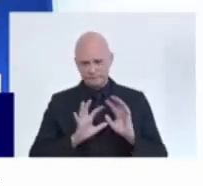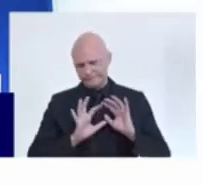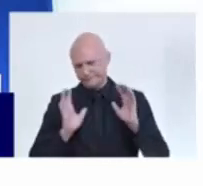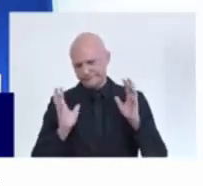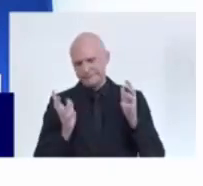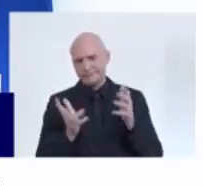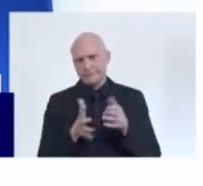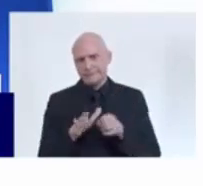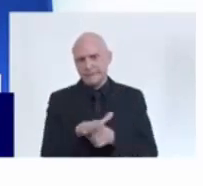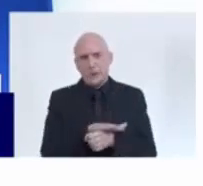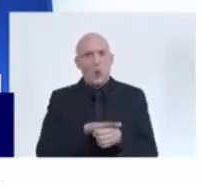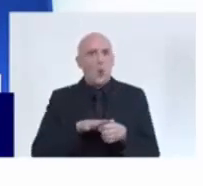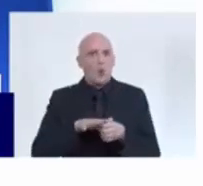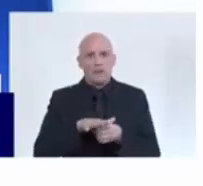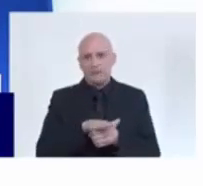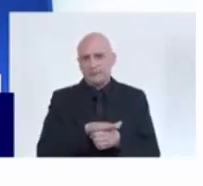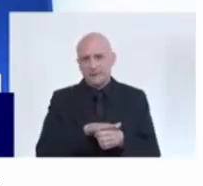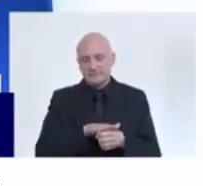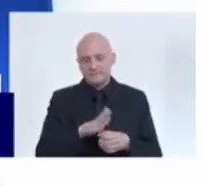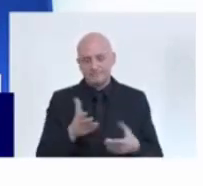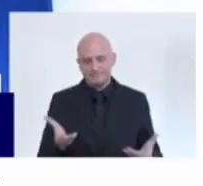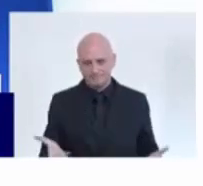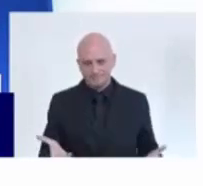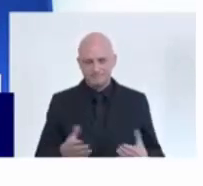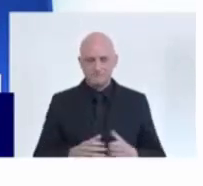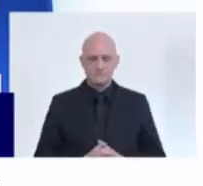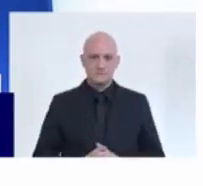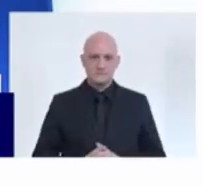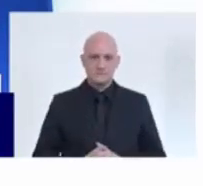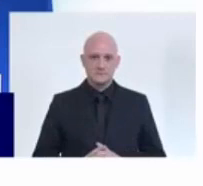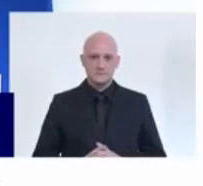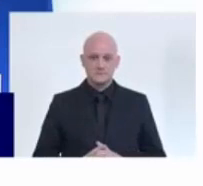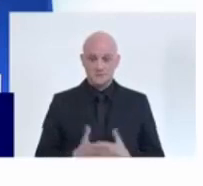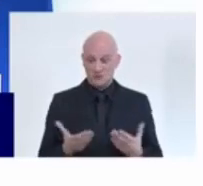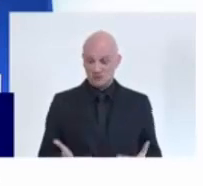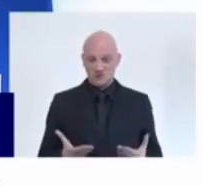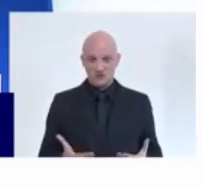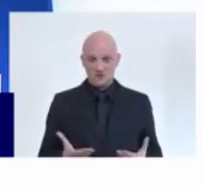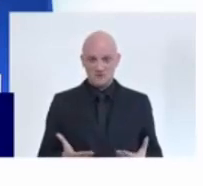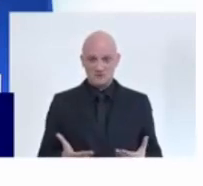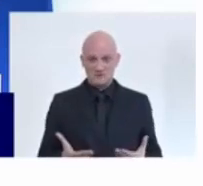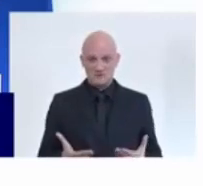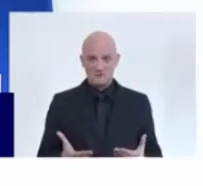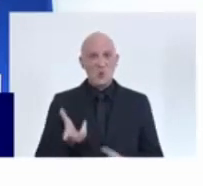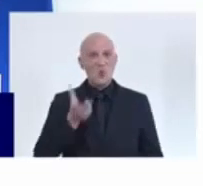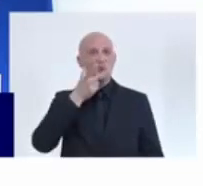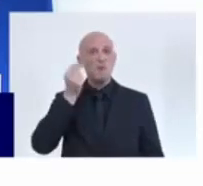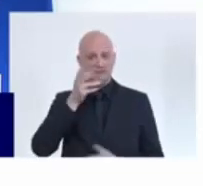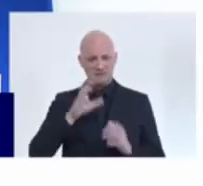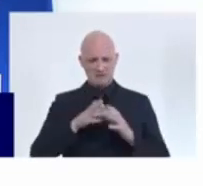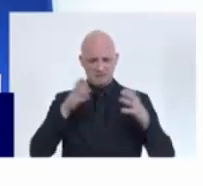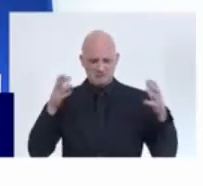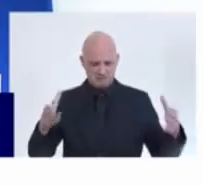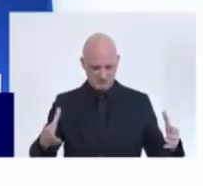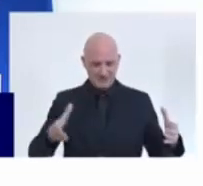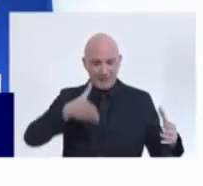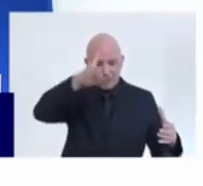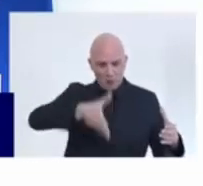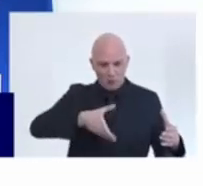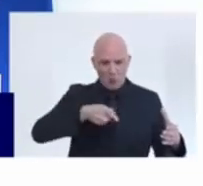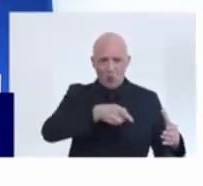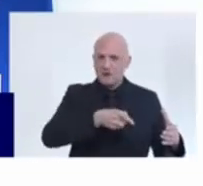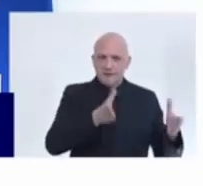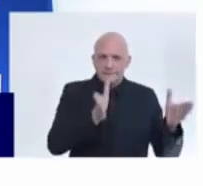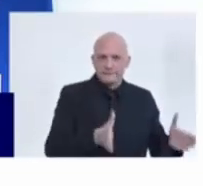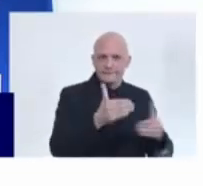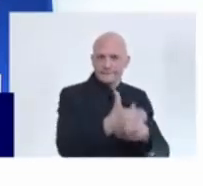c'est ce qu'il disait au début de la crise il ya quatre mois la toussaint mois où j'ai servi à rien du tout et